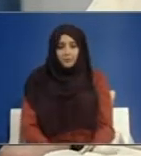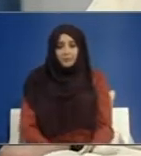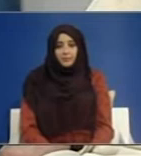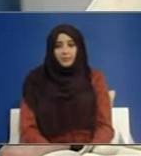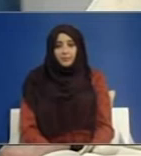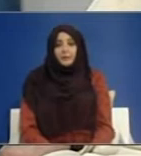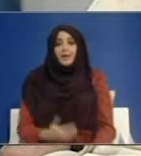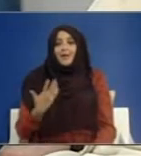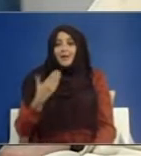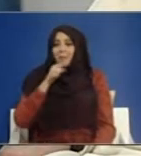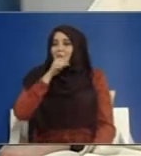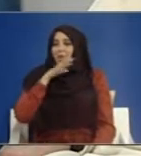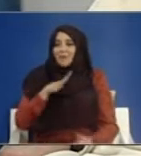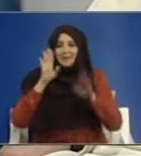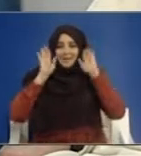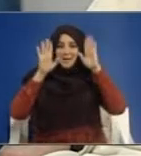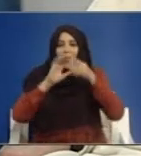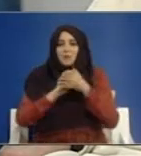بدءا بالرسول صلى الله عليه وسلم.